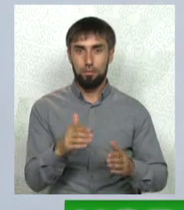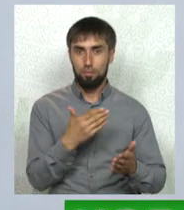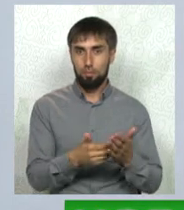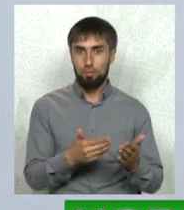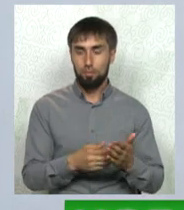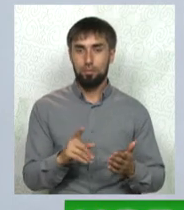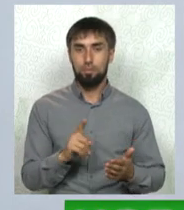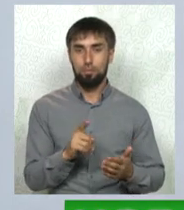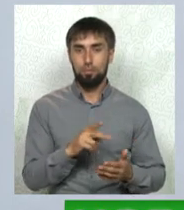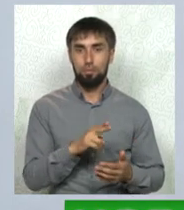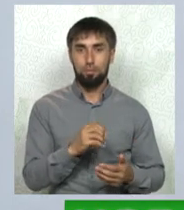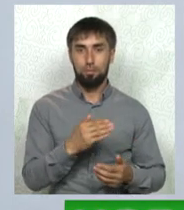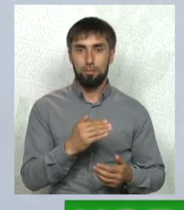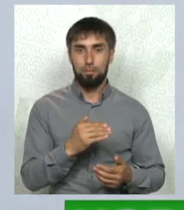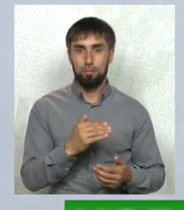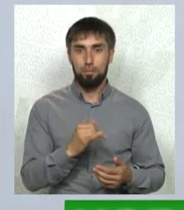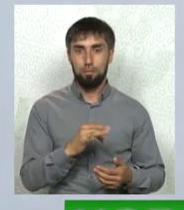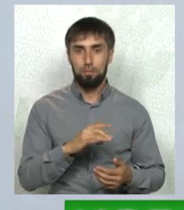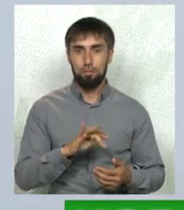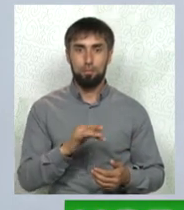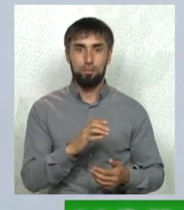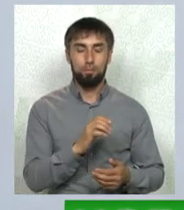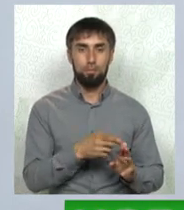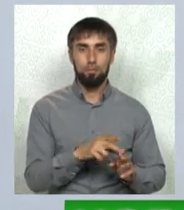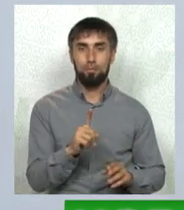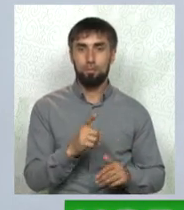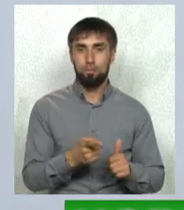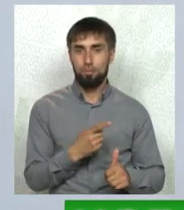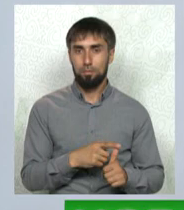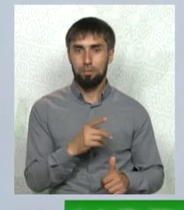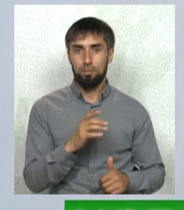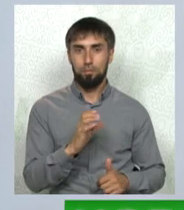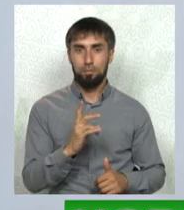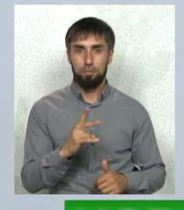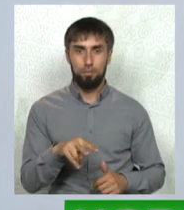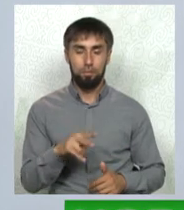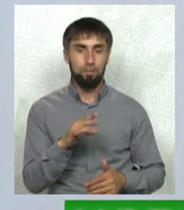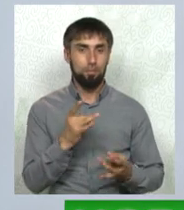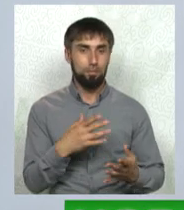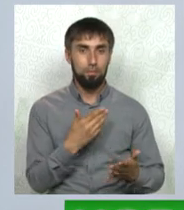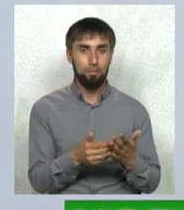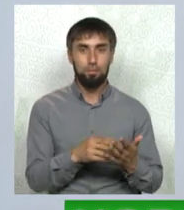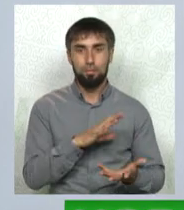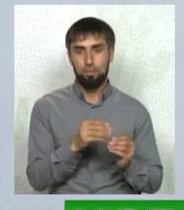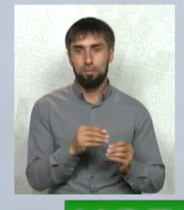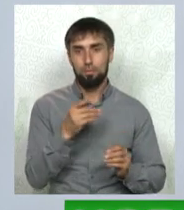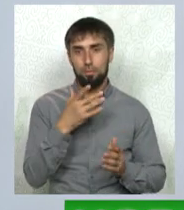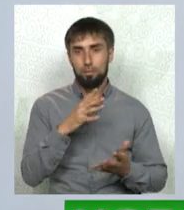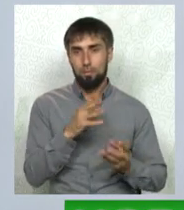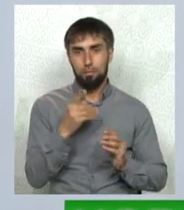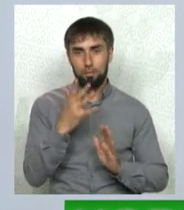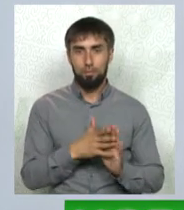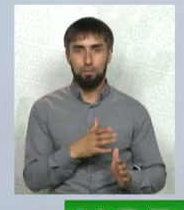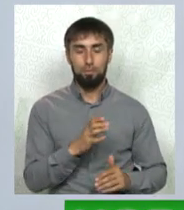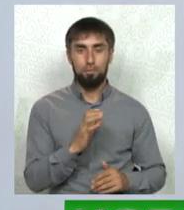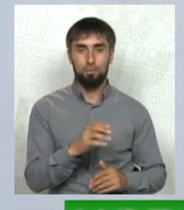объяснишь, что такое дефибриллятор, что значит СЛР. Мы просто объясняли как бы общими понятиями. Например,